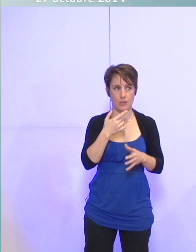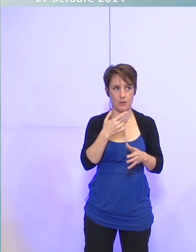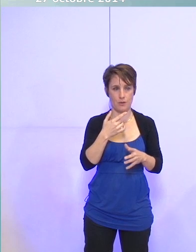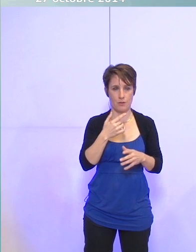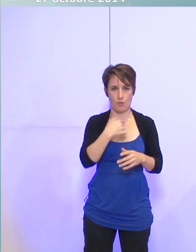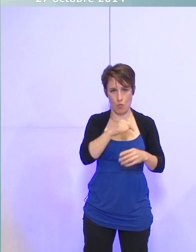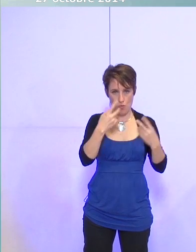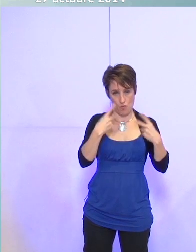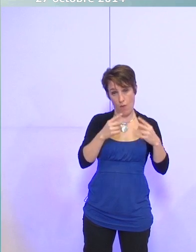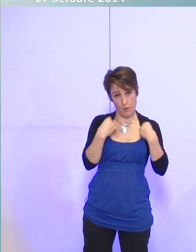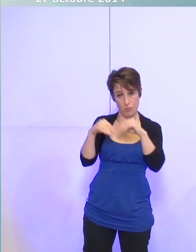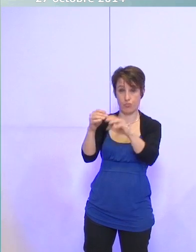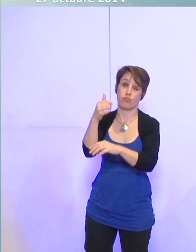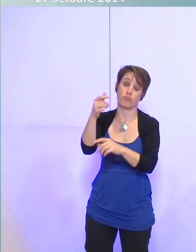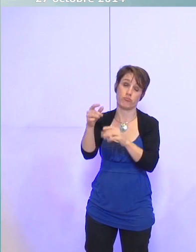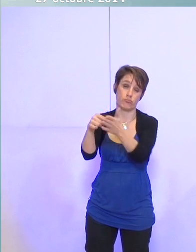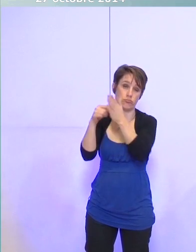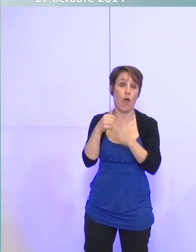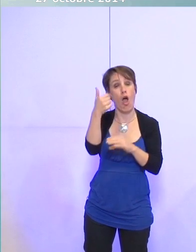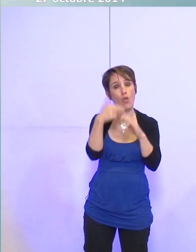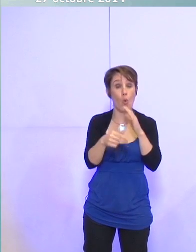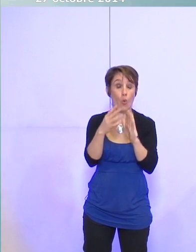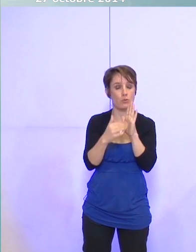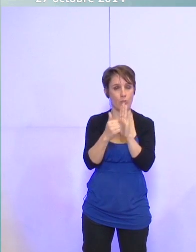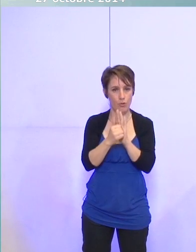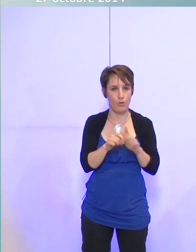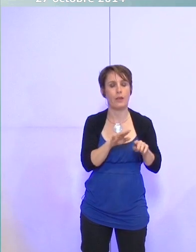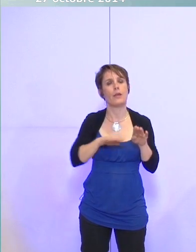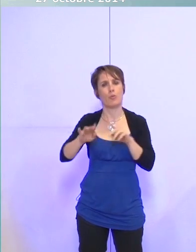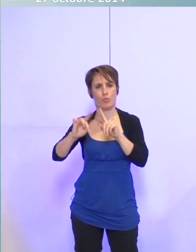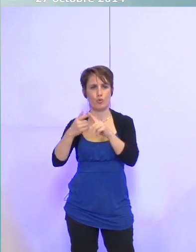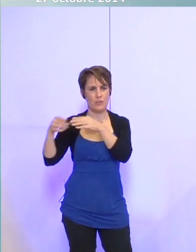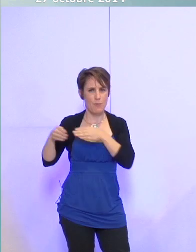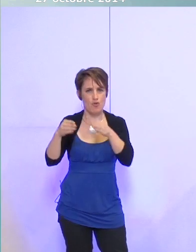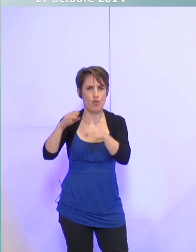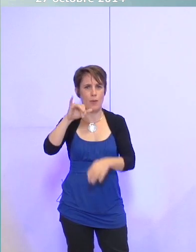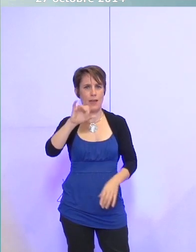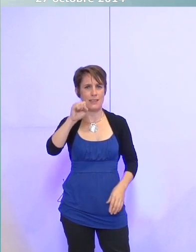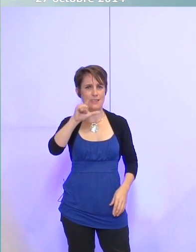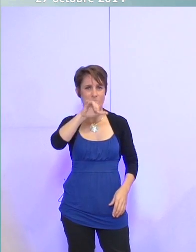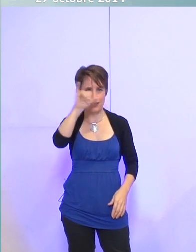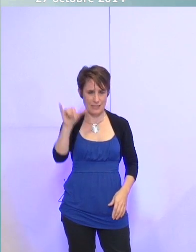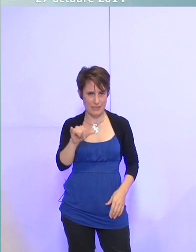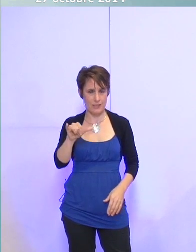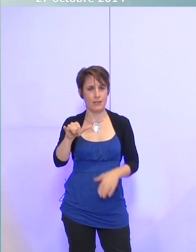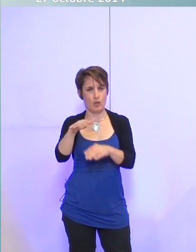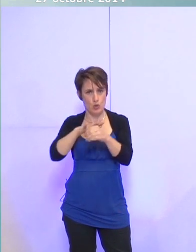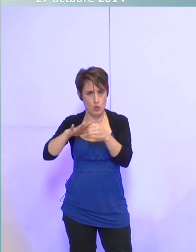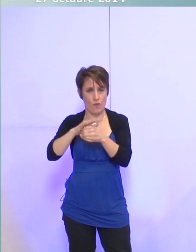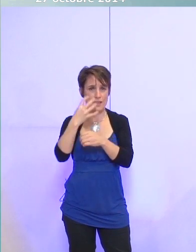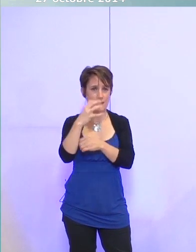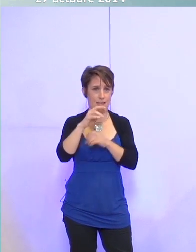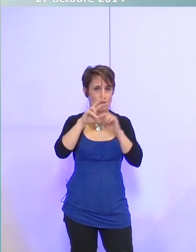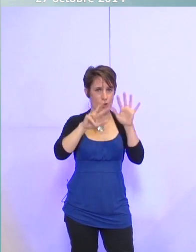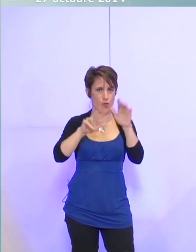d'une part et l'autre concernant chemin d'Isly, donc une surface de 463 mètres carrés constituant